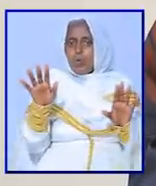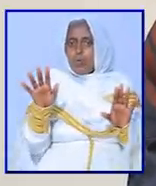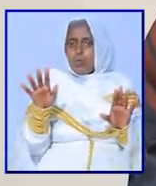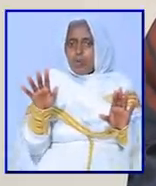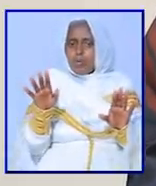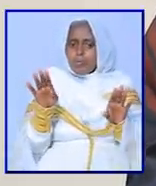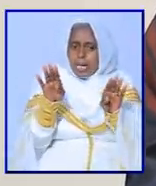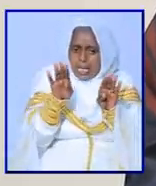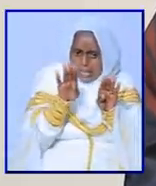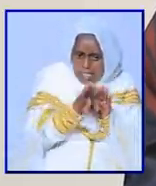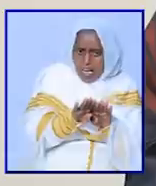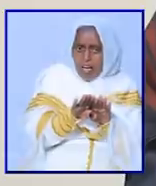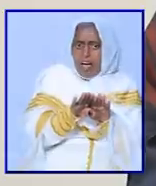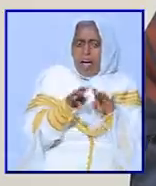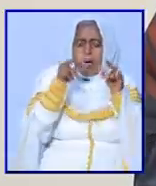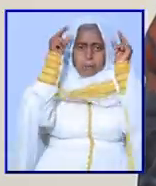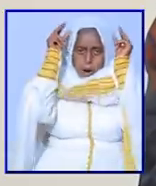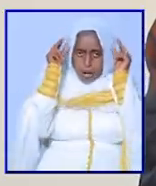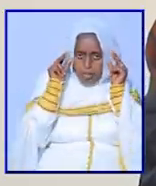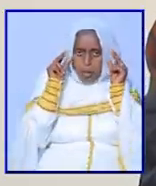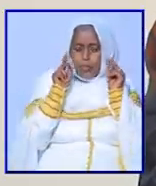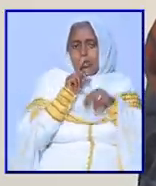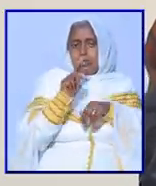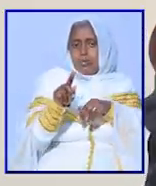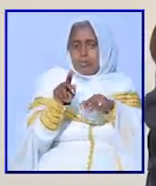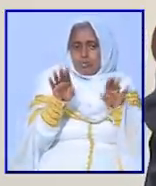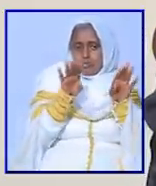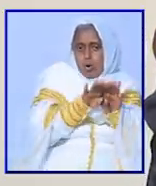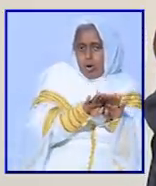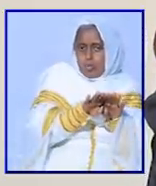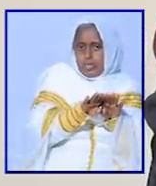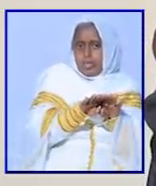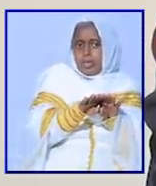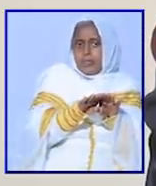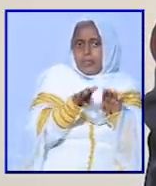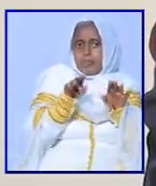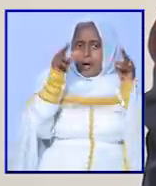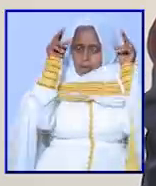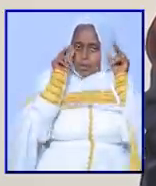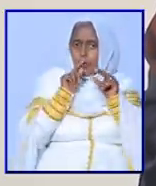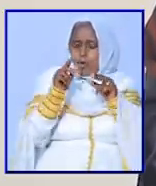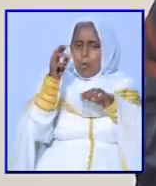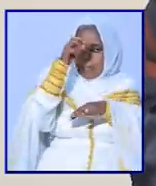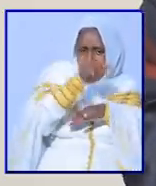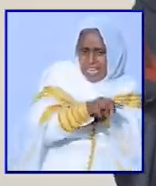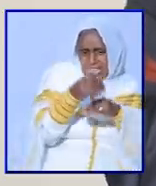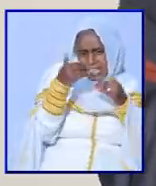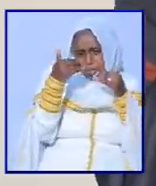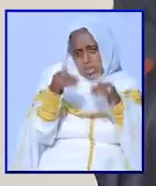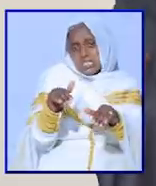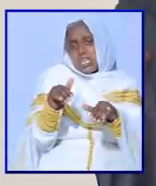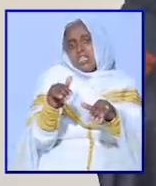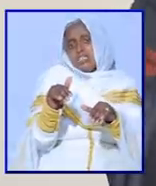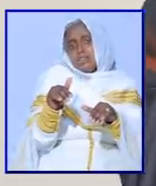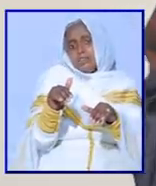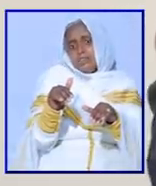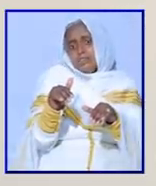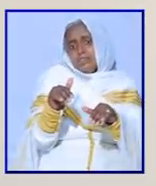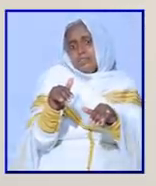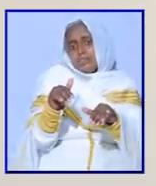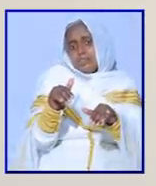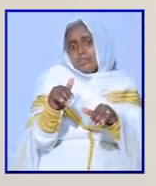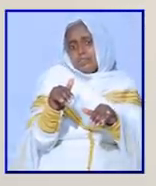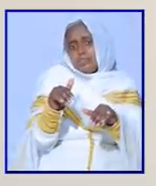ጸዋሚ ታህራሚ። ዝጉሃዊ ማለት የዘጋ ያው በቀን የተወሰኑ